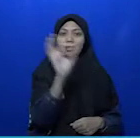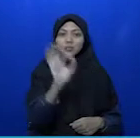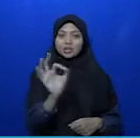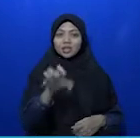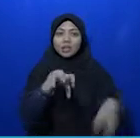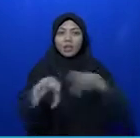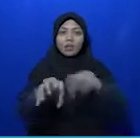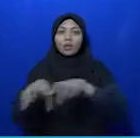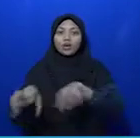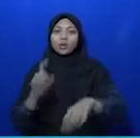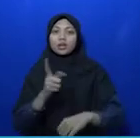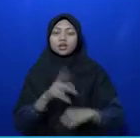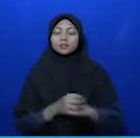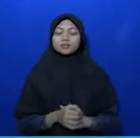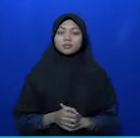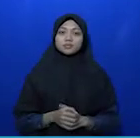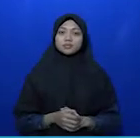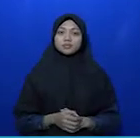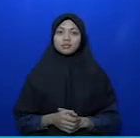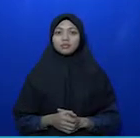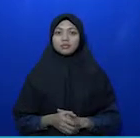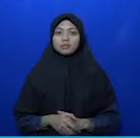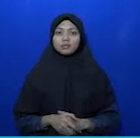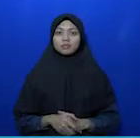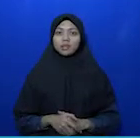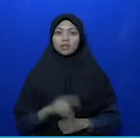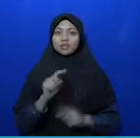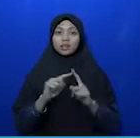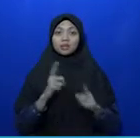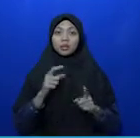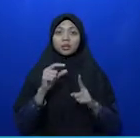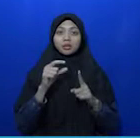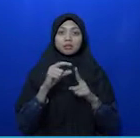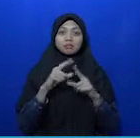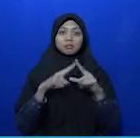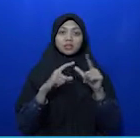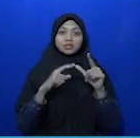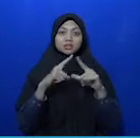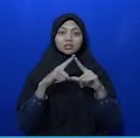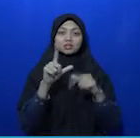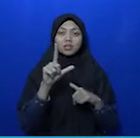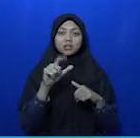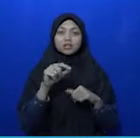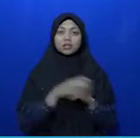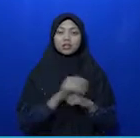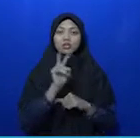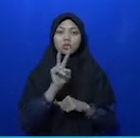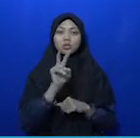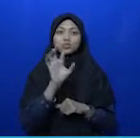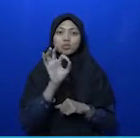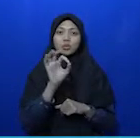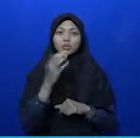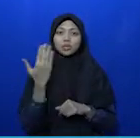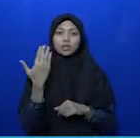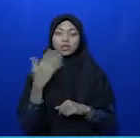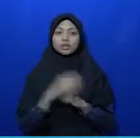Tetapi pasal 2G tadi nggak ada. Pasal yang menyatakan bahwa kalau ada ketentuan yang lebih baik itu berpot mengikuti, memang nggak ada